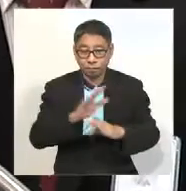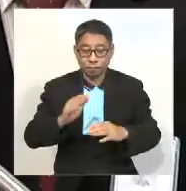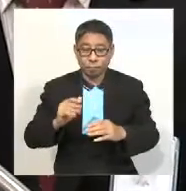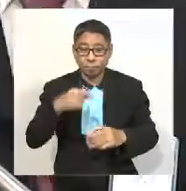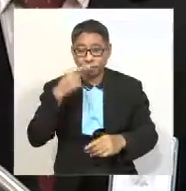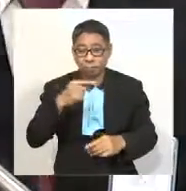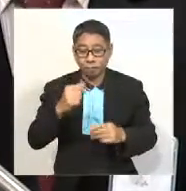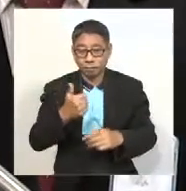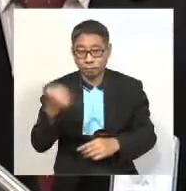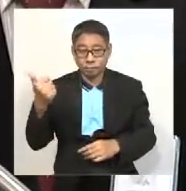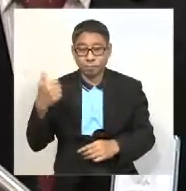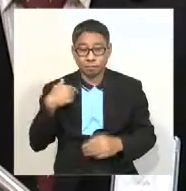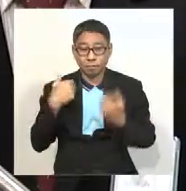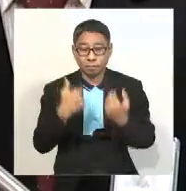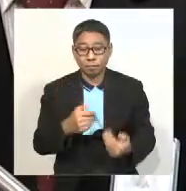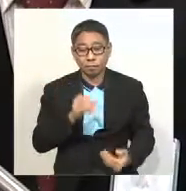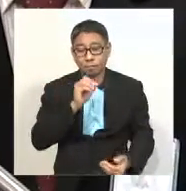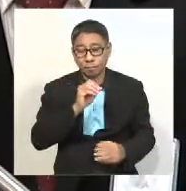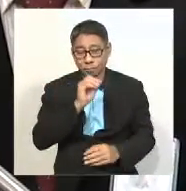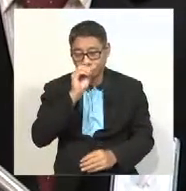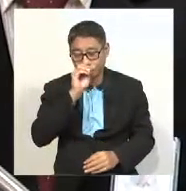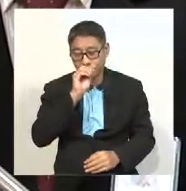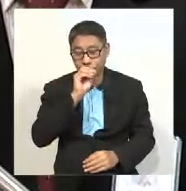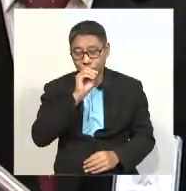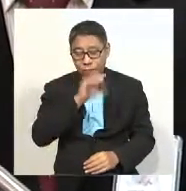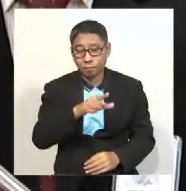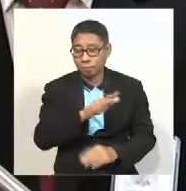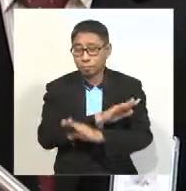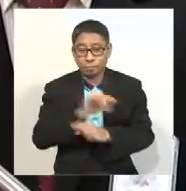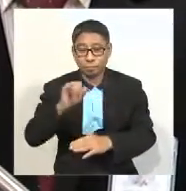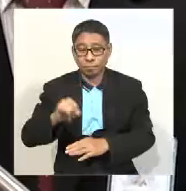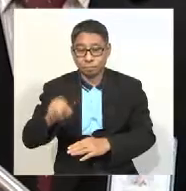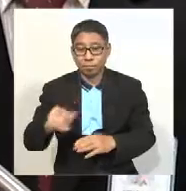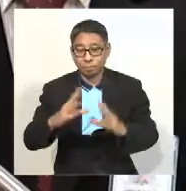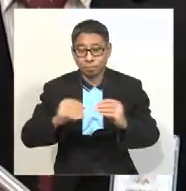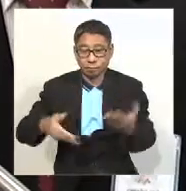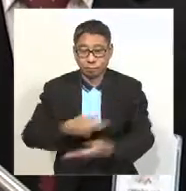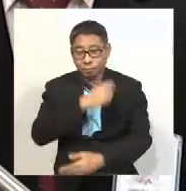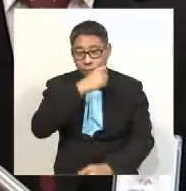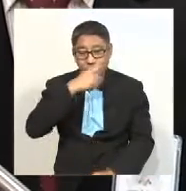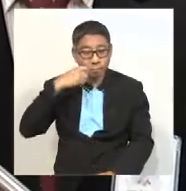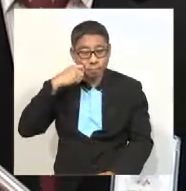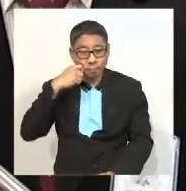ประเด็นอื่นและยังย้ำยังไม่เห็นความจำเป็นที่จะต้องมีการประชุมลับค่ะ